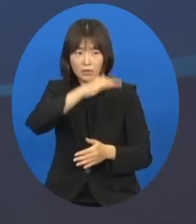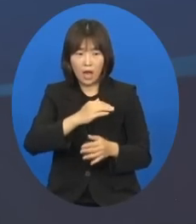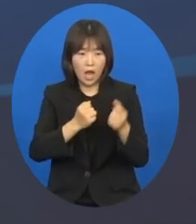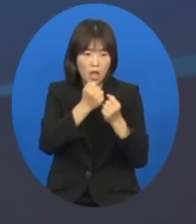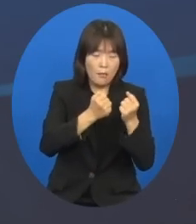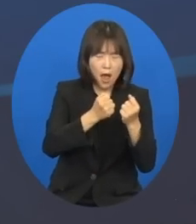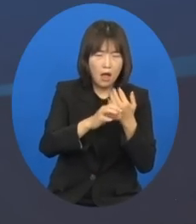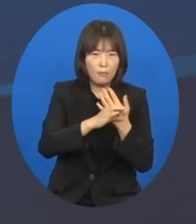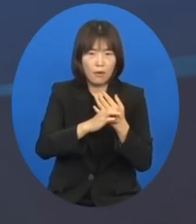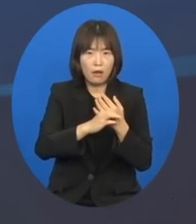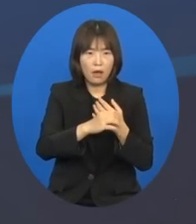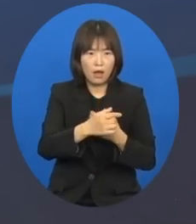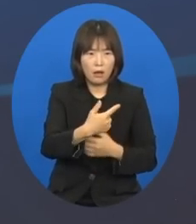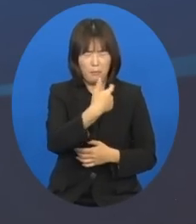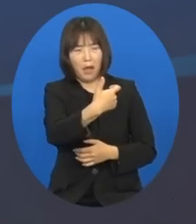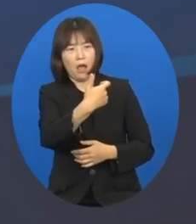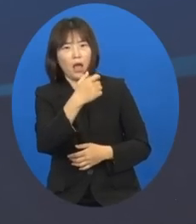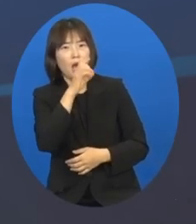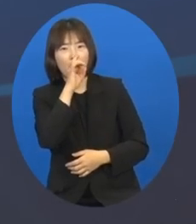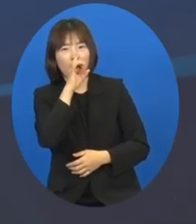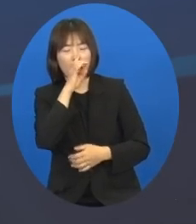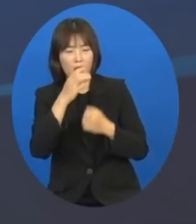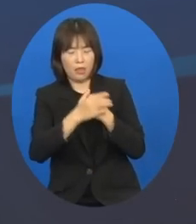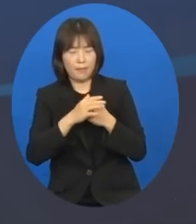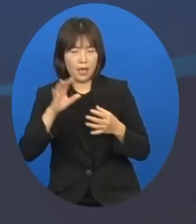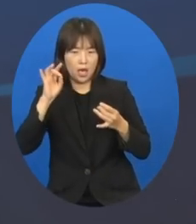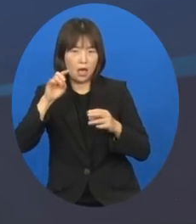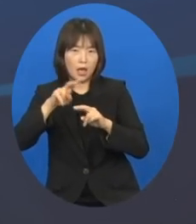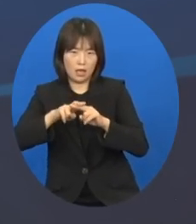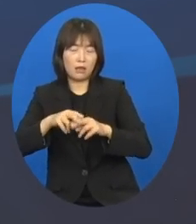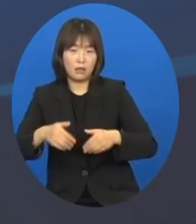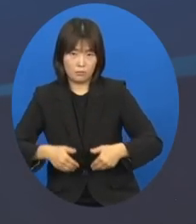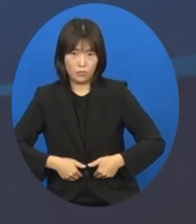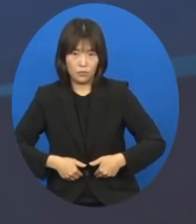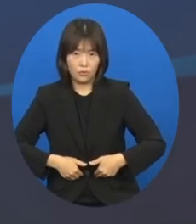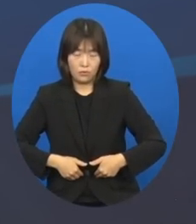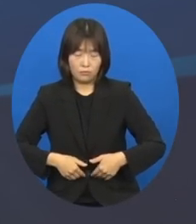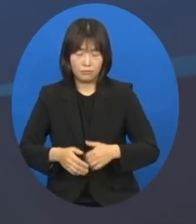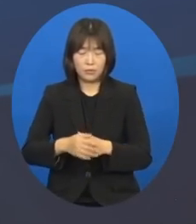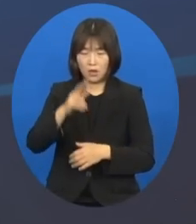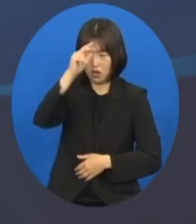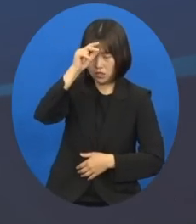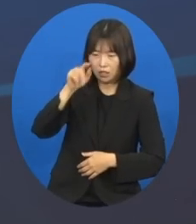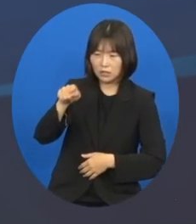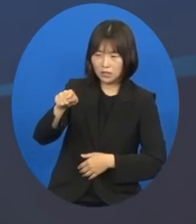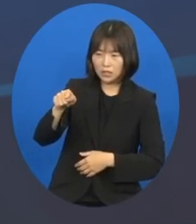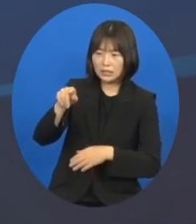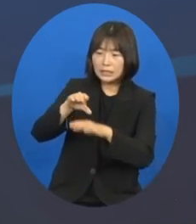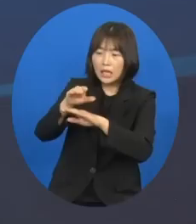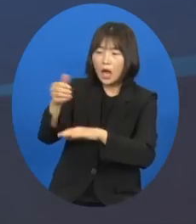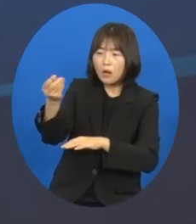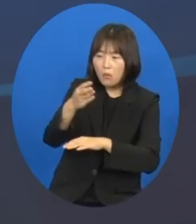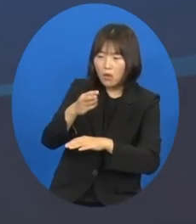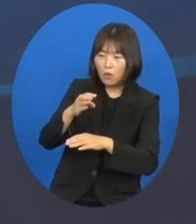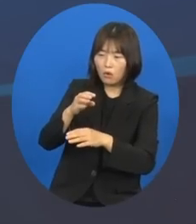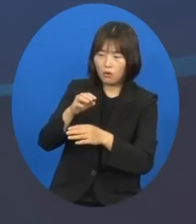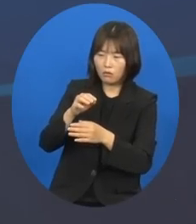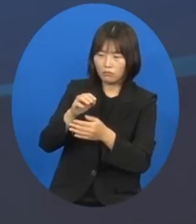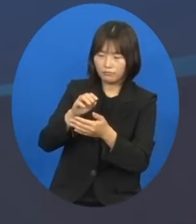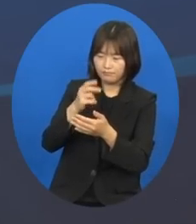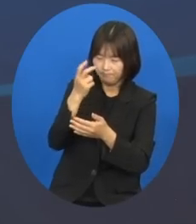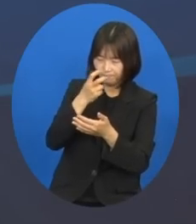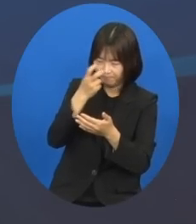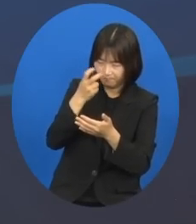가만 앉아 있어야 됩니다 그럼 경찰이 뒤에서 다 그 번호판 가지고 조회를 하고 등록된 찬지 안 찬지